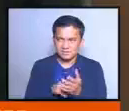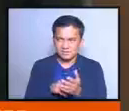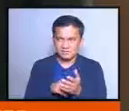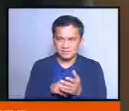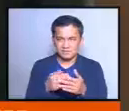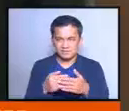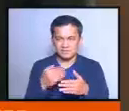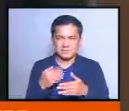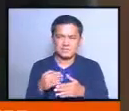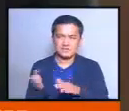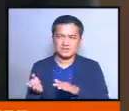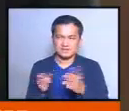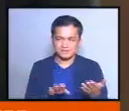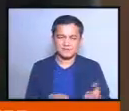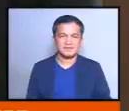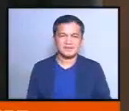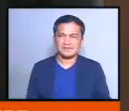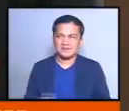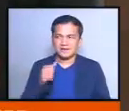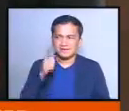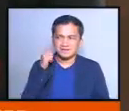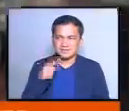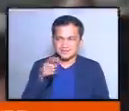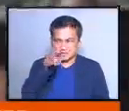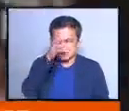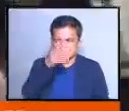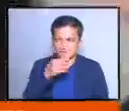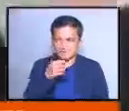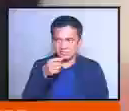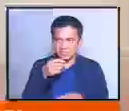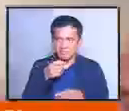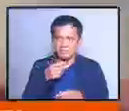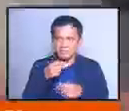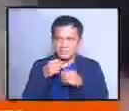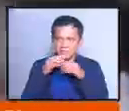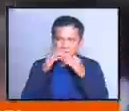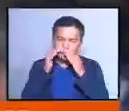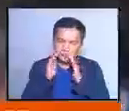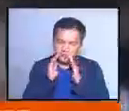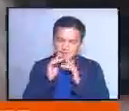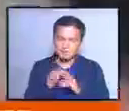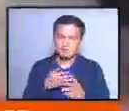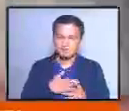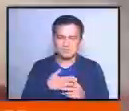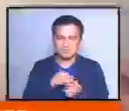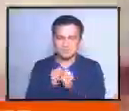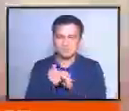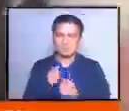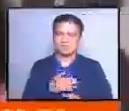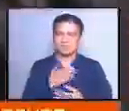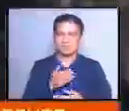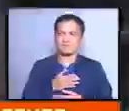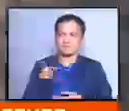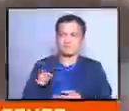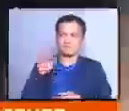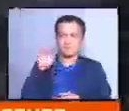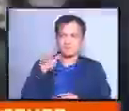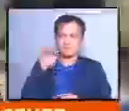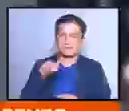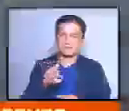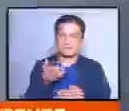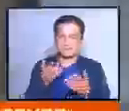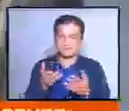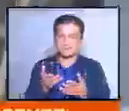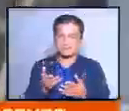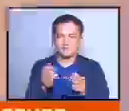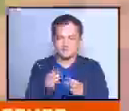ito bago siya pumanaw. Ayaw din daw kasi ng tatay na malungkot sila, kaya mas gusto niyang maging masaya ang kanyang pamamaalam.